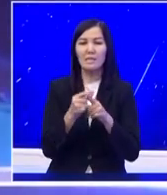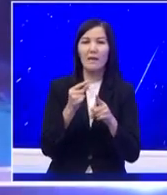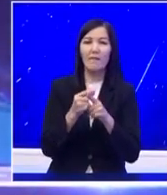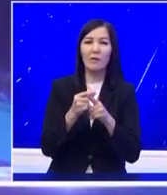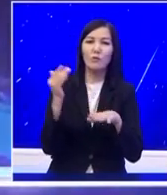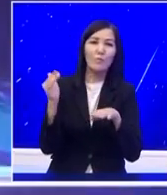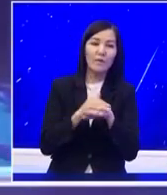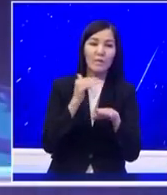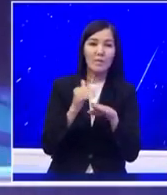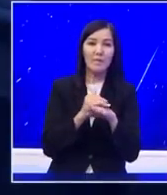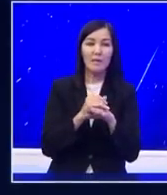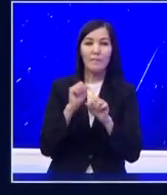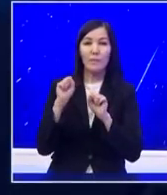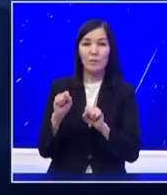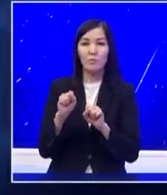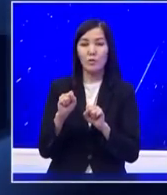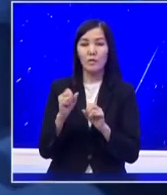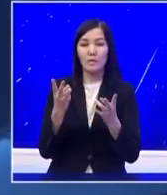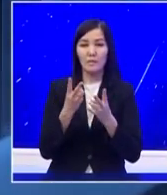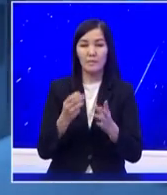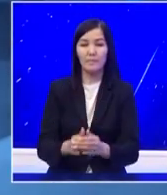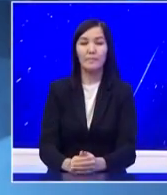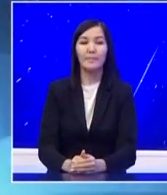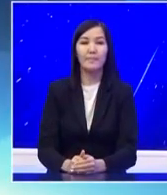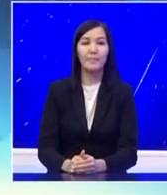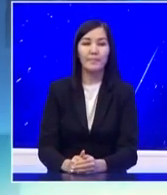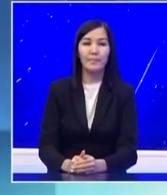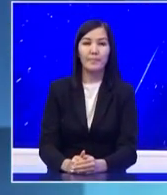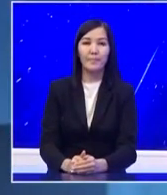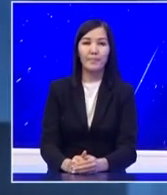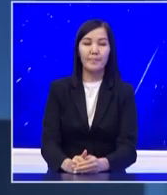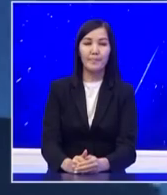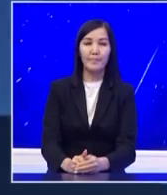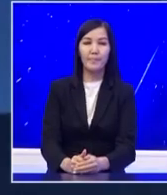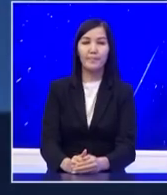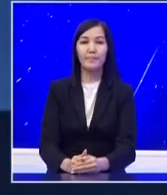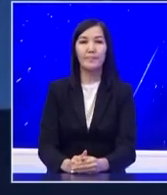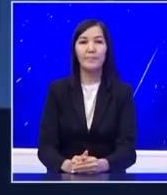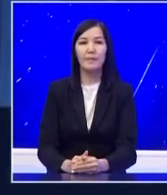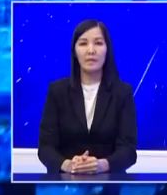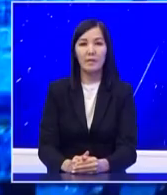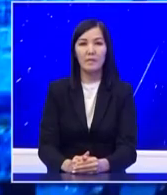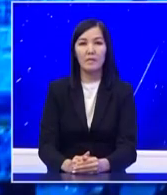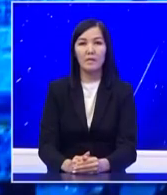рекомендуемые санитарные нормы. Ануар Амангельдинов, Айбек Ахшолаков, телеканал ЖТСУ.